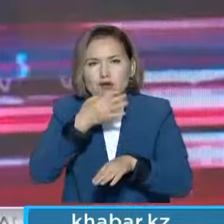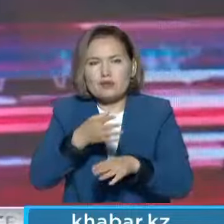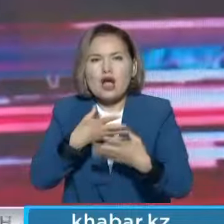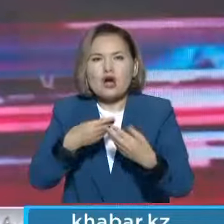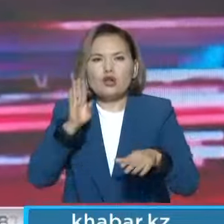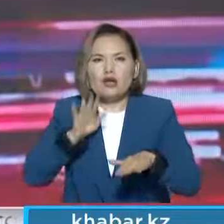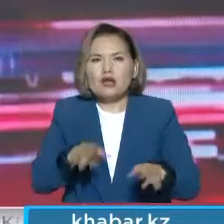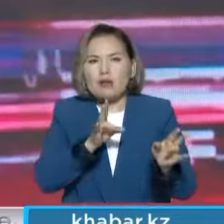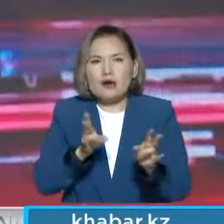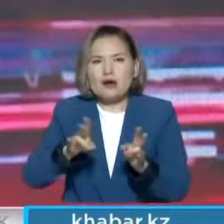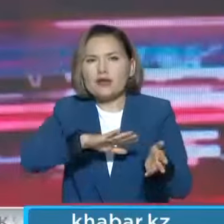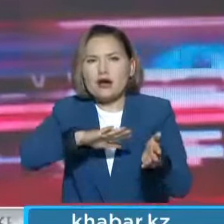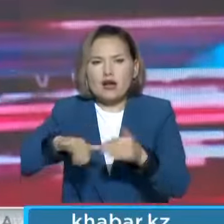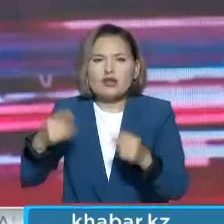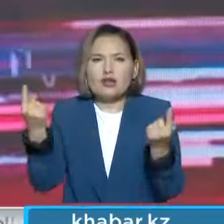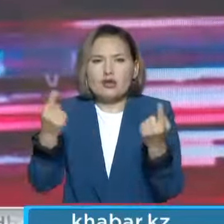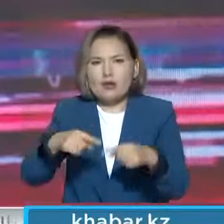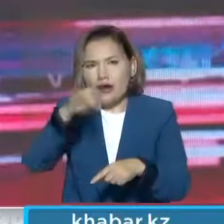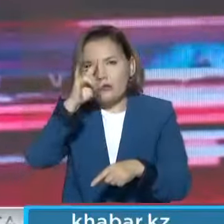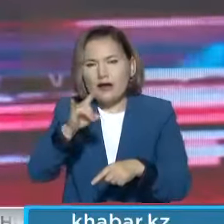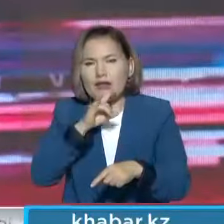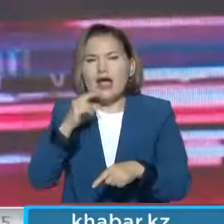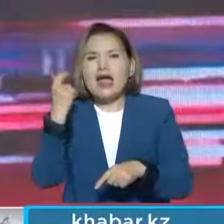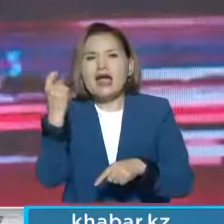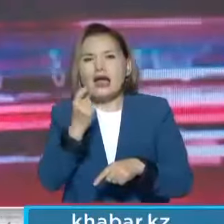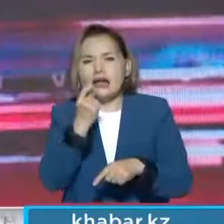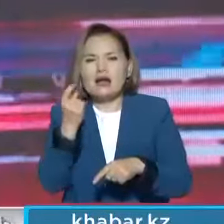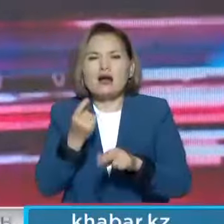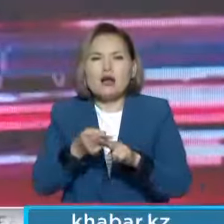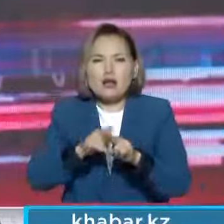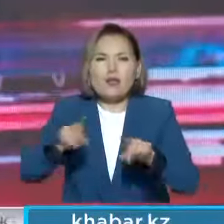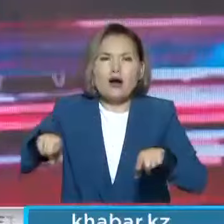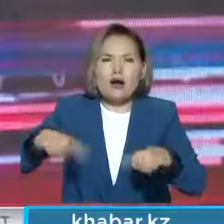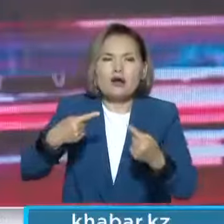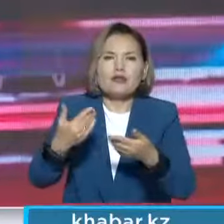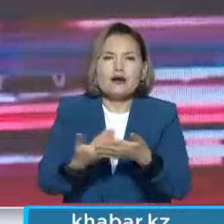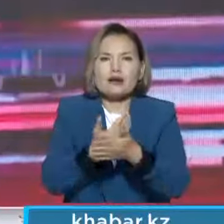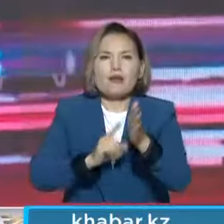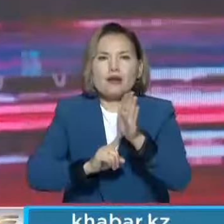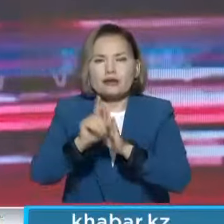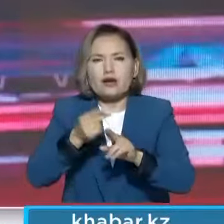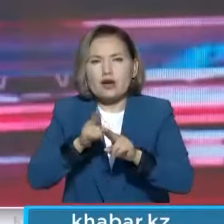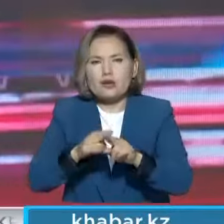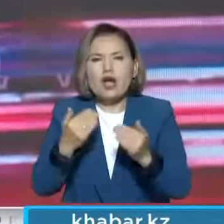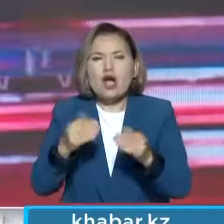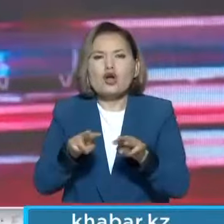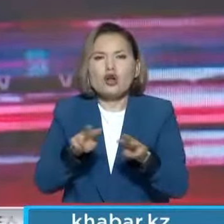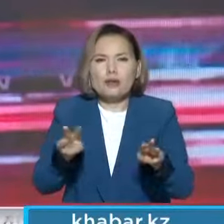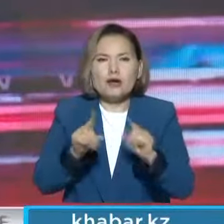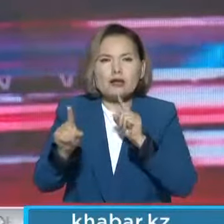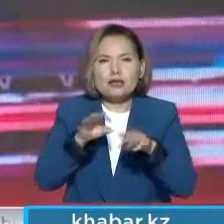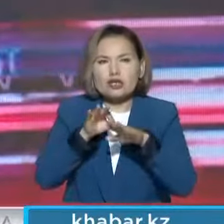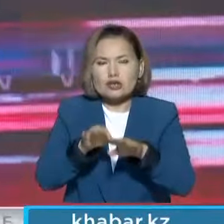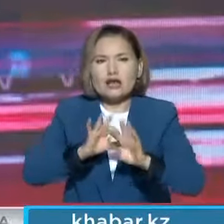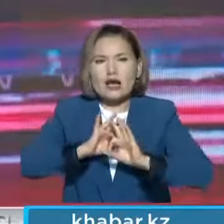Көктемгі су тасқынынан кейін тоқырауға түскен Қазақстан экономикасының өсімі қайта қарқын ала бастады. Бұл жайлы бүгін үкіметте өткен